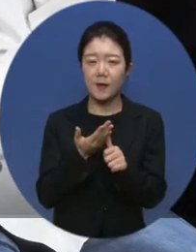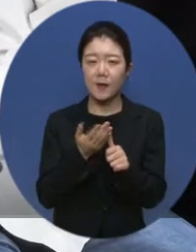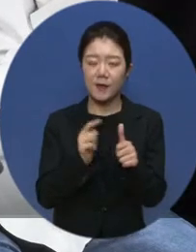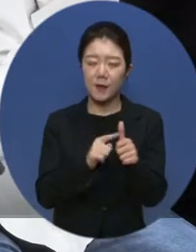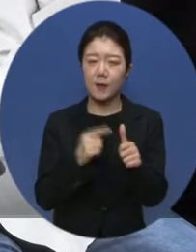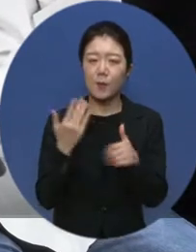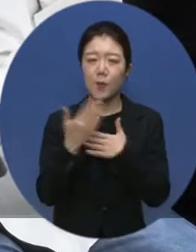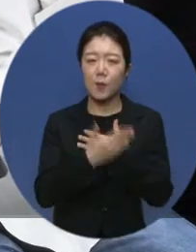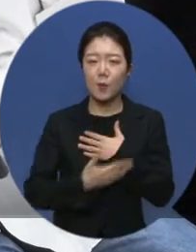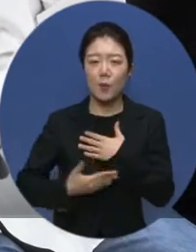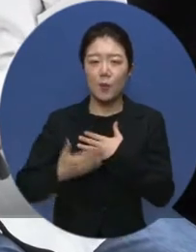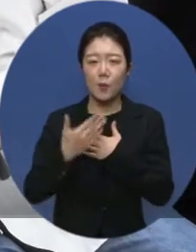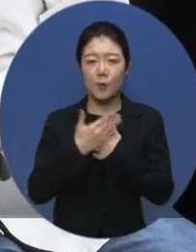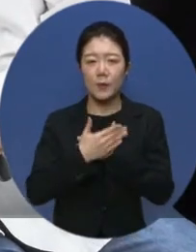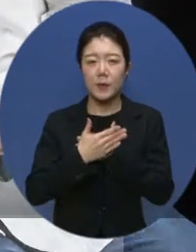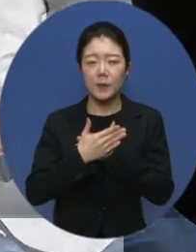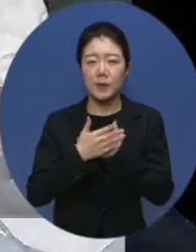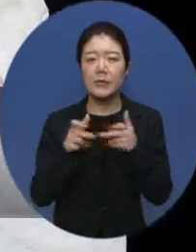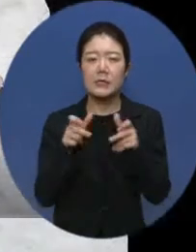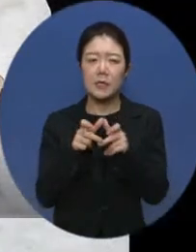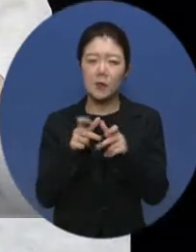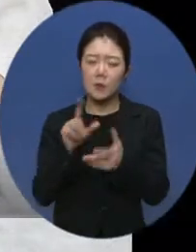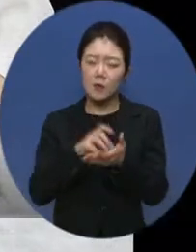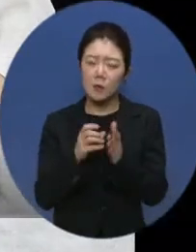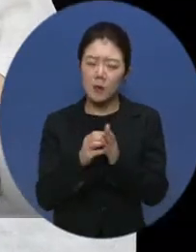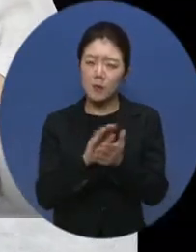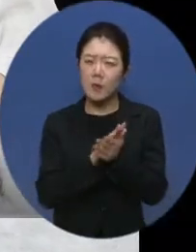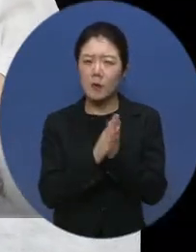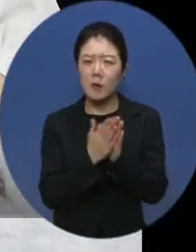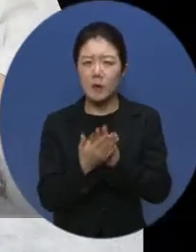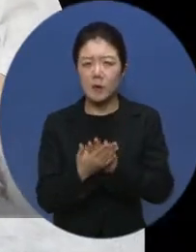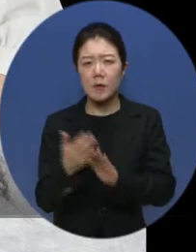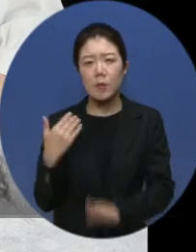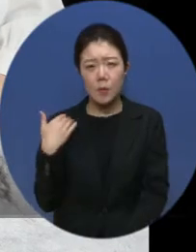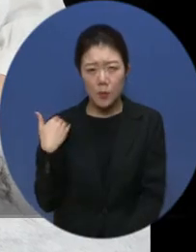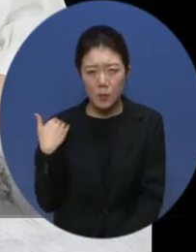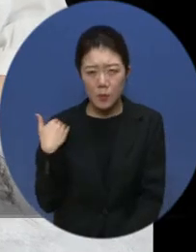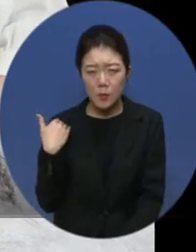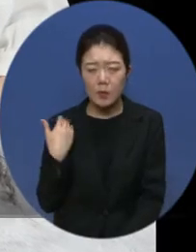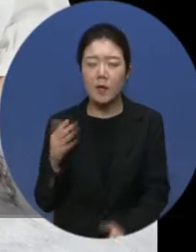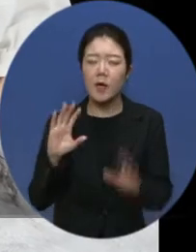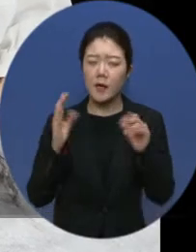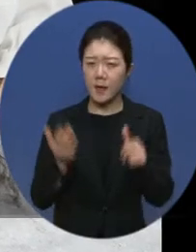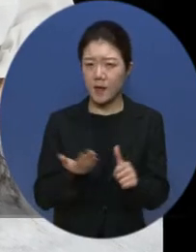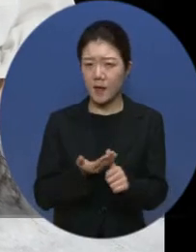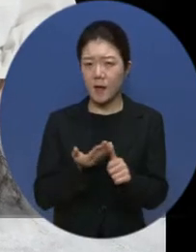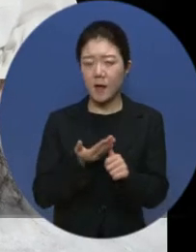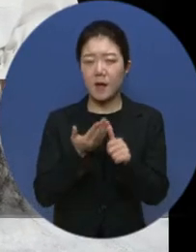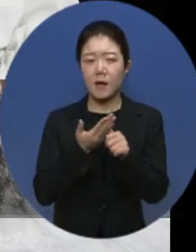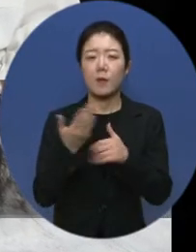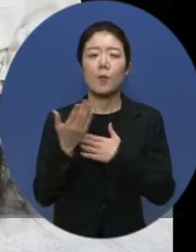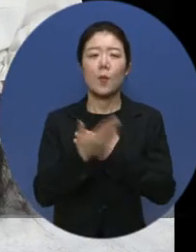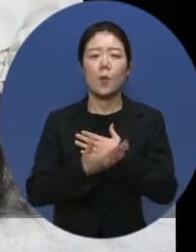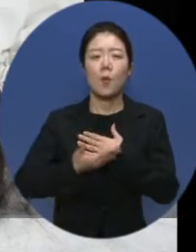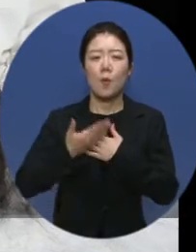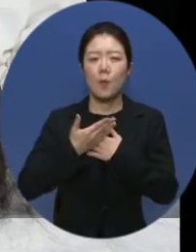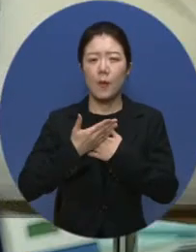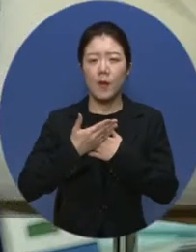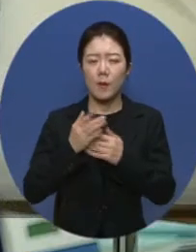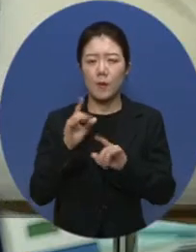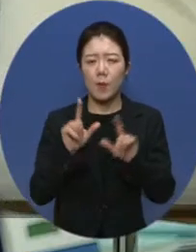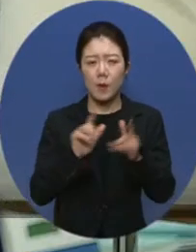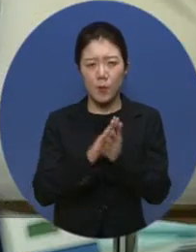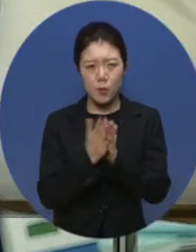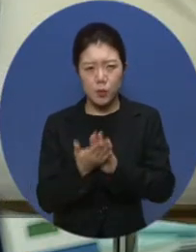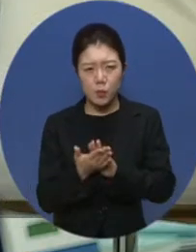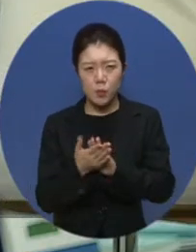아이의 몸이 이제 뇌병변 장애가 어떻게 변화해가는지는 모르는 상태였는데 키워보다 보니까 몸이 변하게 되고